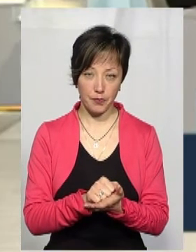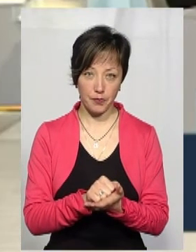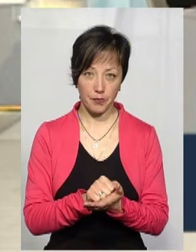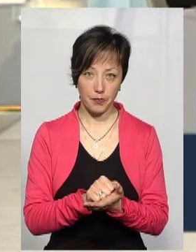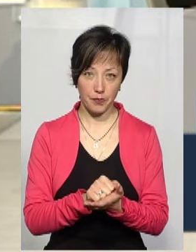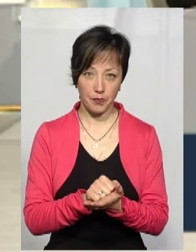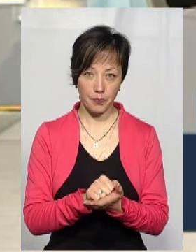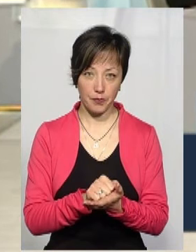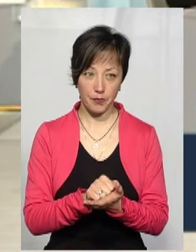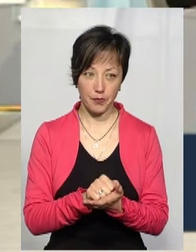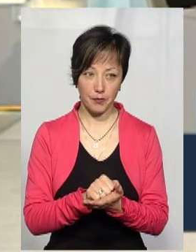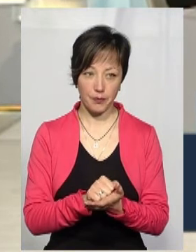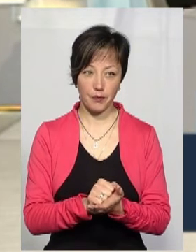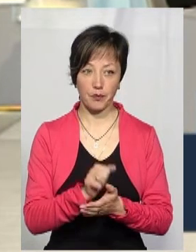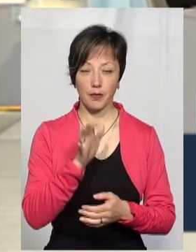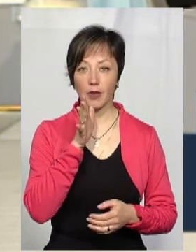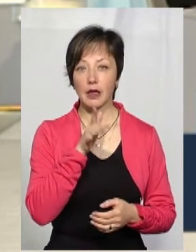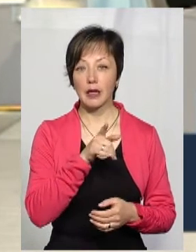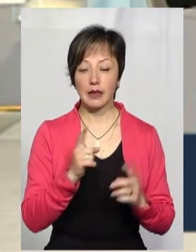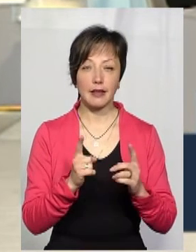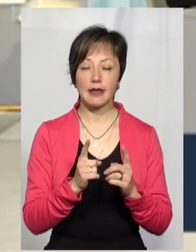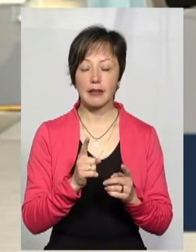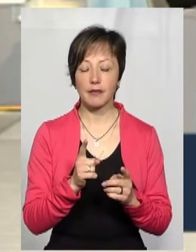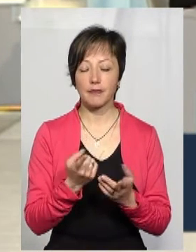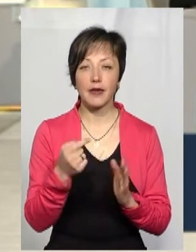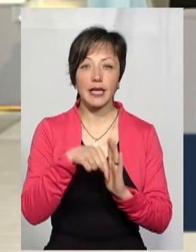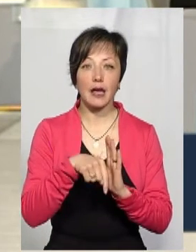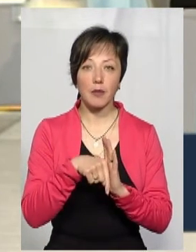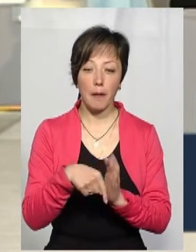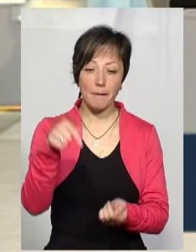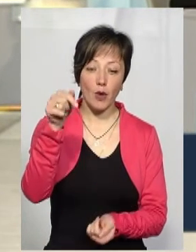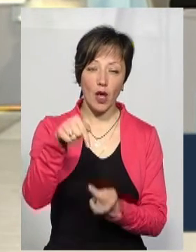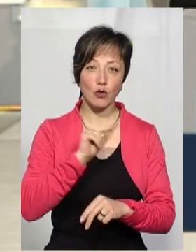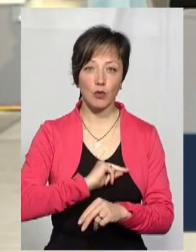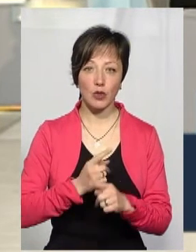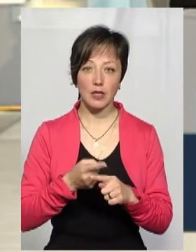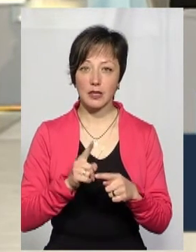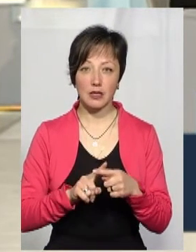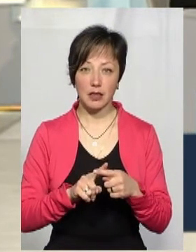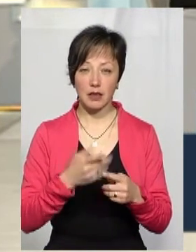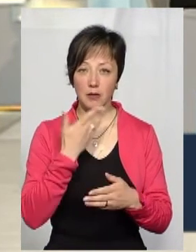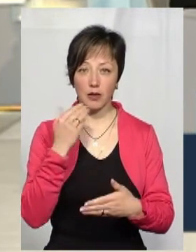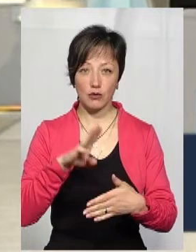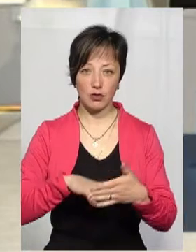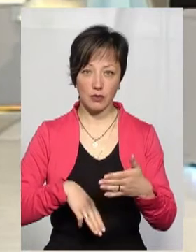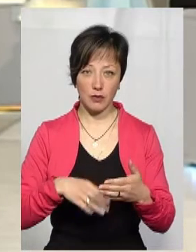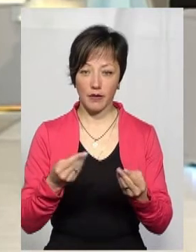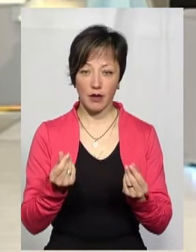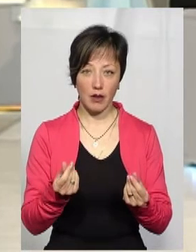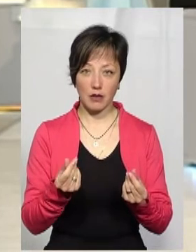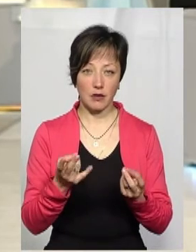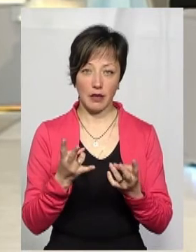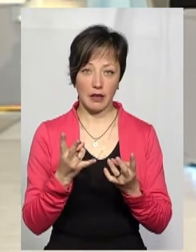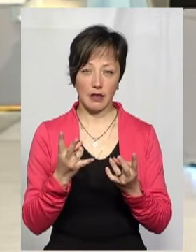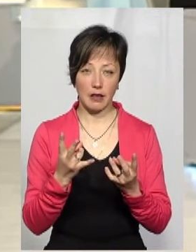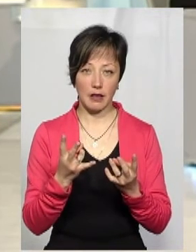вони, скажімо так, термін «підходяща робота» для них застосовується, але за це не накладається санкція, не фінансова,